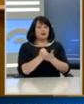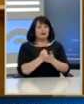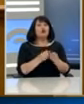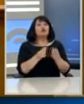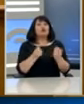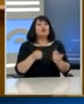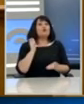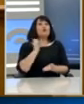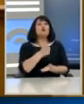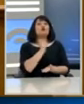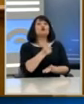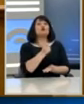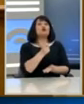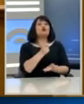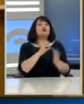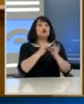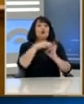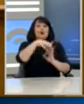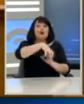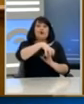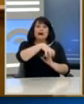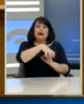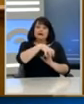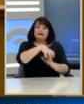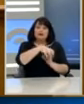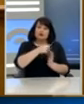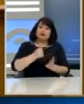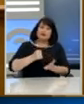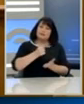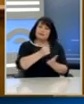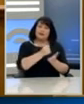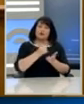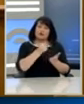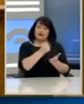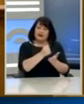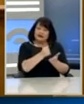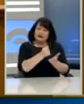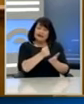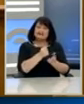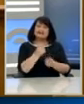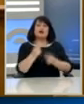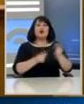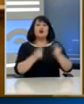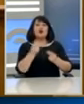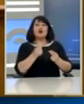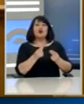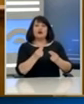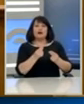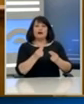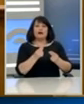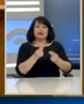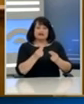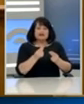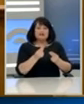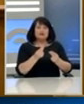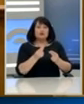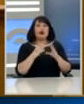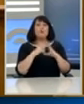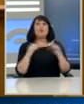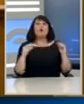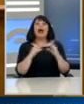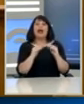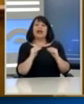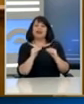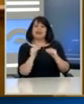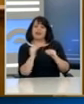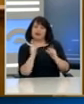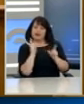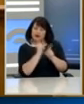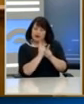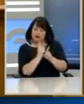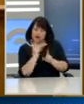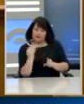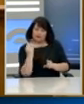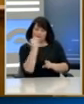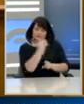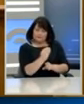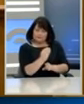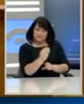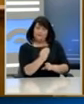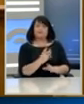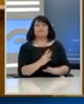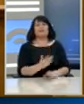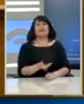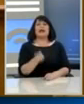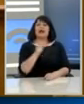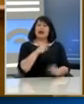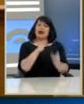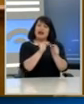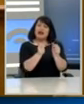τρόπος χρηματοδότησής του. Θα επιχορηγείται από τον λογαριασμό ΛΑΕΚ του ΟΑΕΔ. Και ρυθμίζουμε και τις οφειλές.